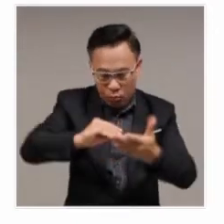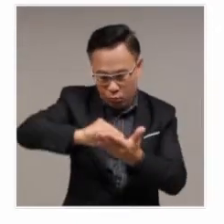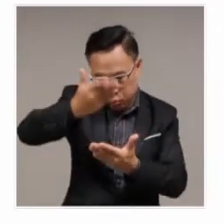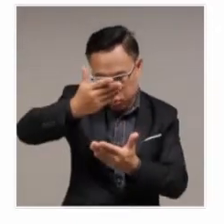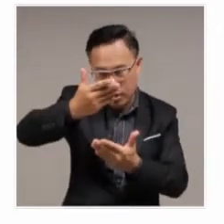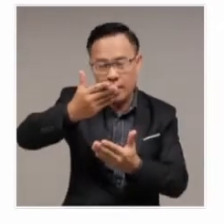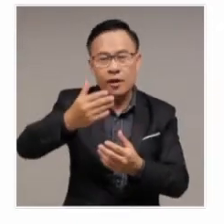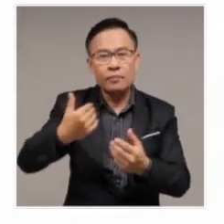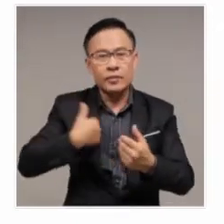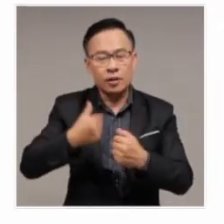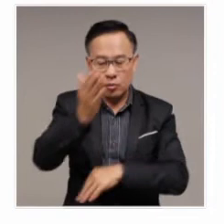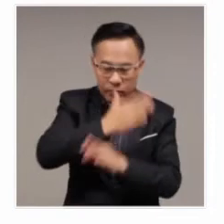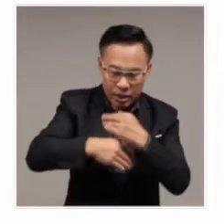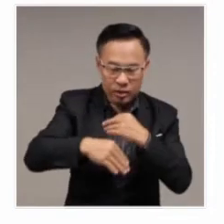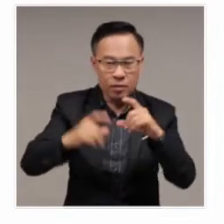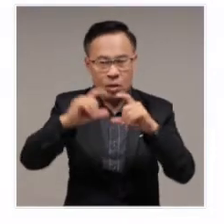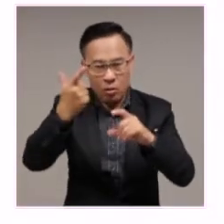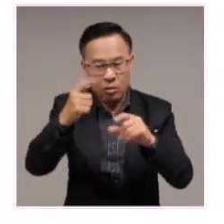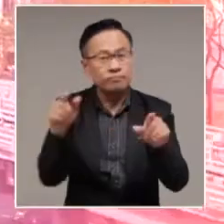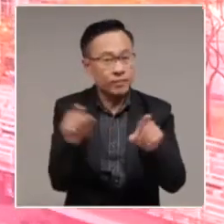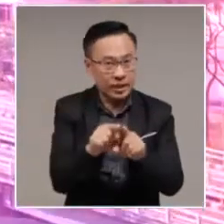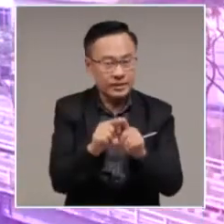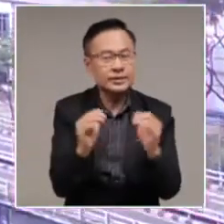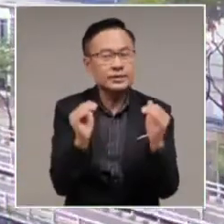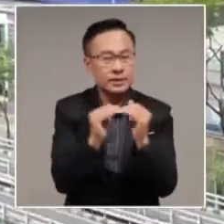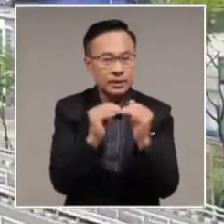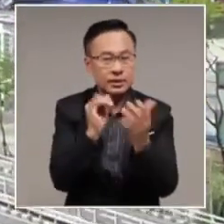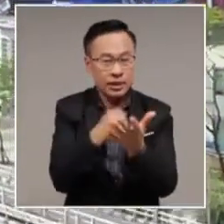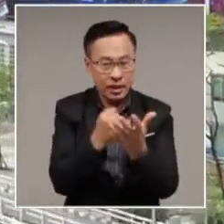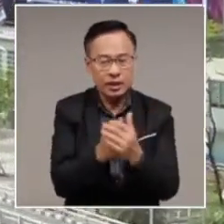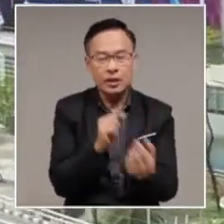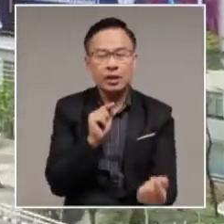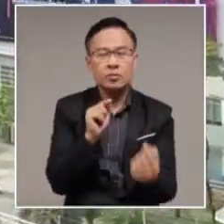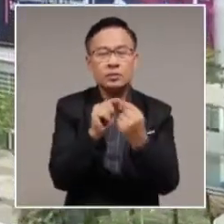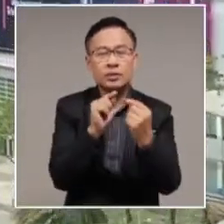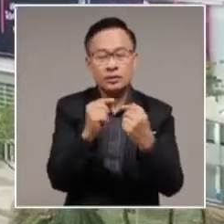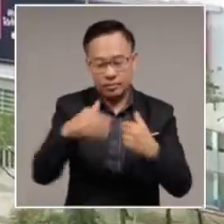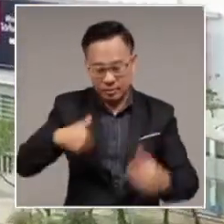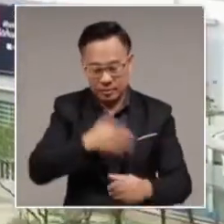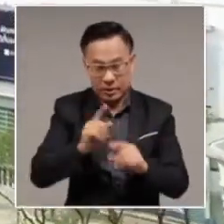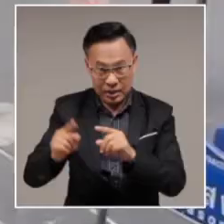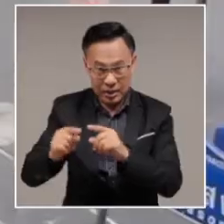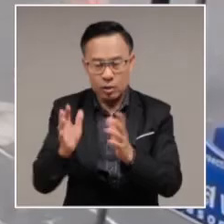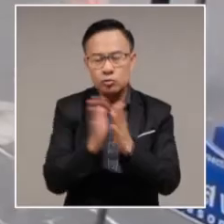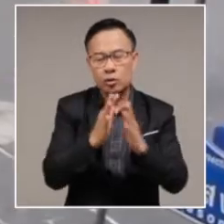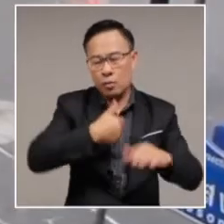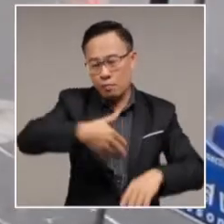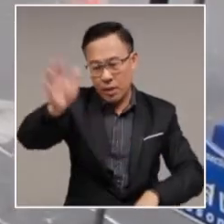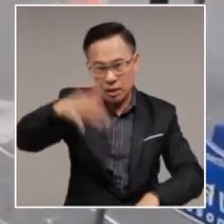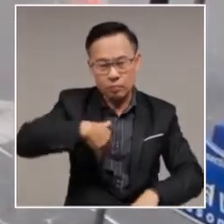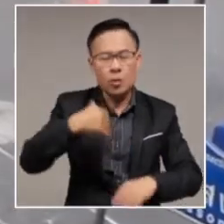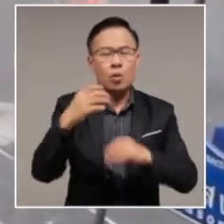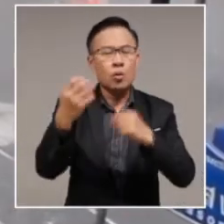นี่คือเป็นสิทธิ์ที่ท่านจะได้รับแล้วก็สิทธิ์ที่ท่านจะนำไปใช้ในเรื่องของการเดินทางท่านก็สามารถใช้สิ